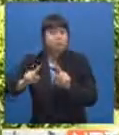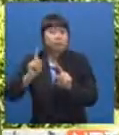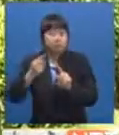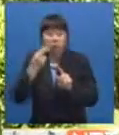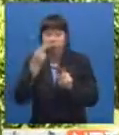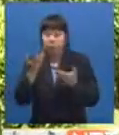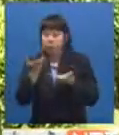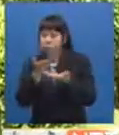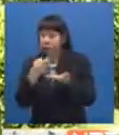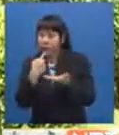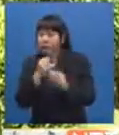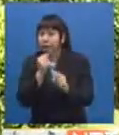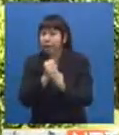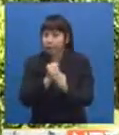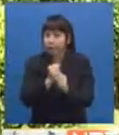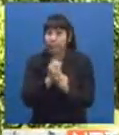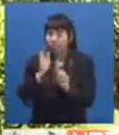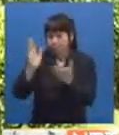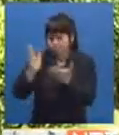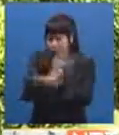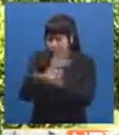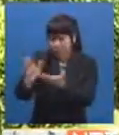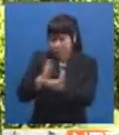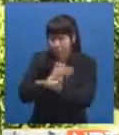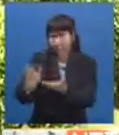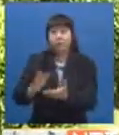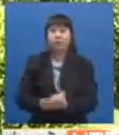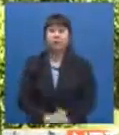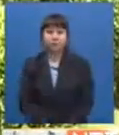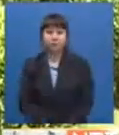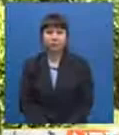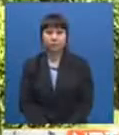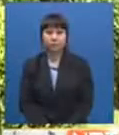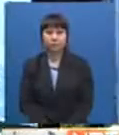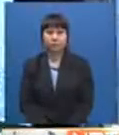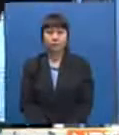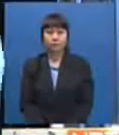นใครจะเป็นฮับมันต้องแบ่งกันนะ